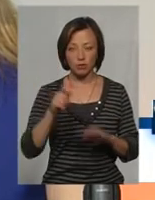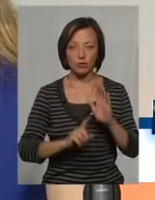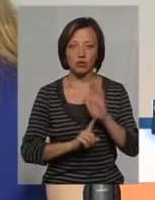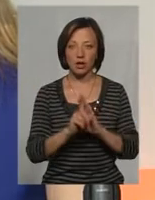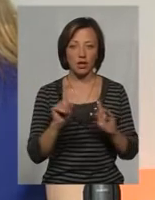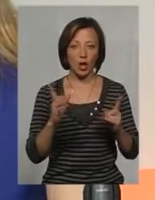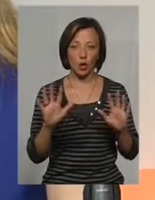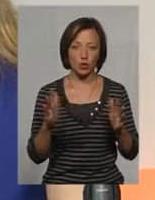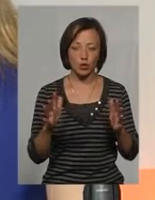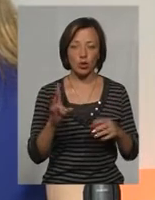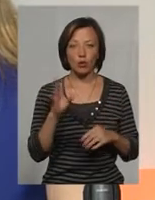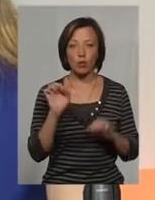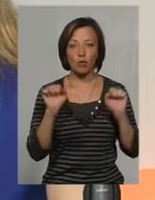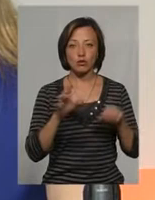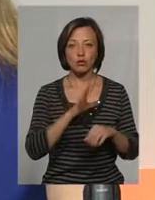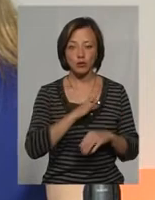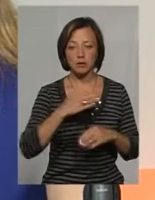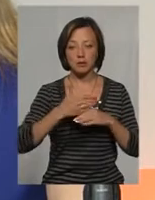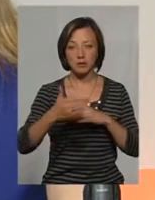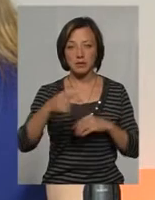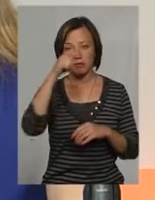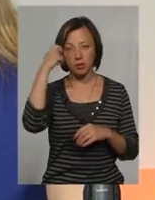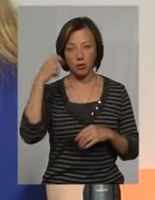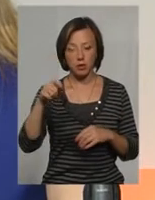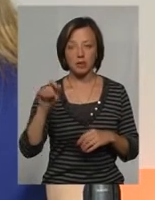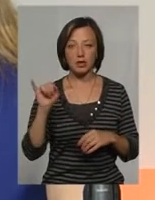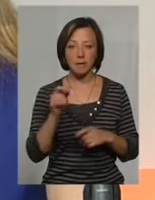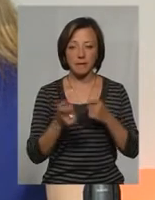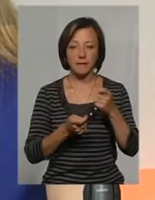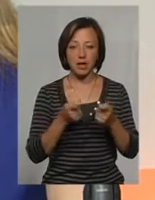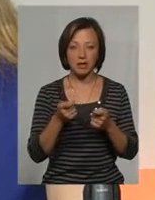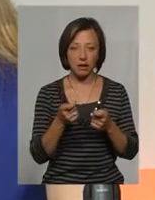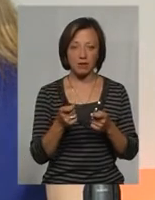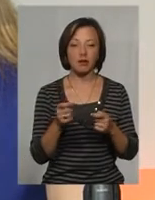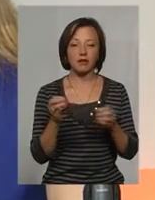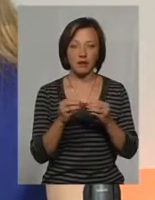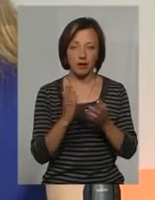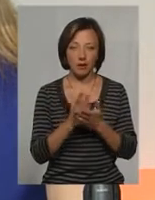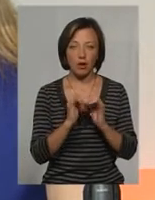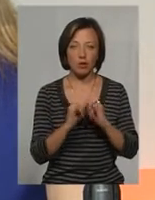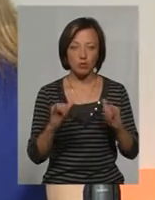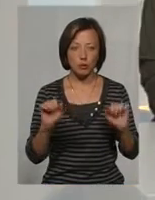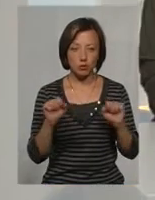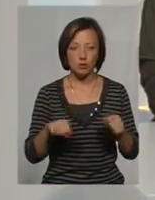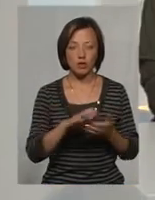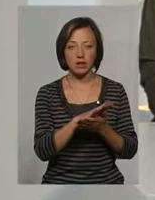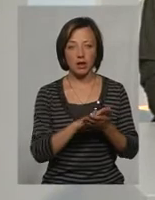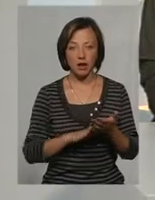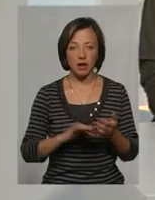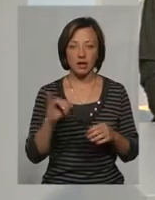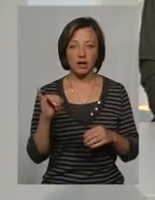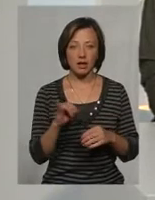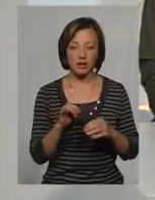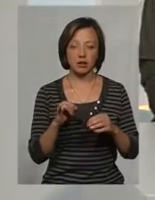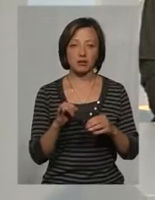не дуже спекотний, але може бути і спекотним, і бактерії не дрімлють, вони можуть розмножуватись і далі, і виходити